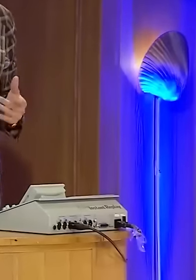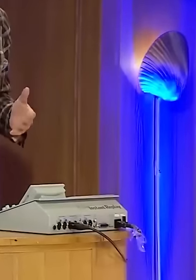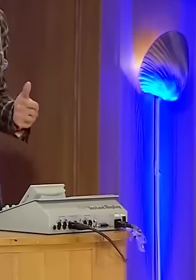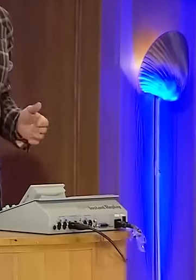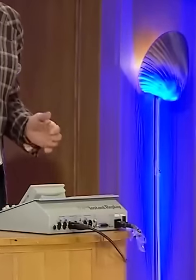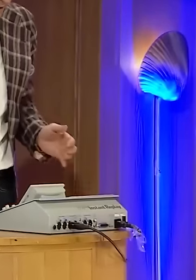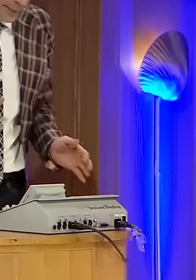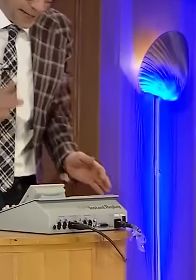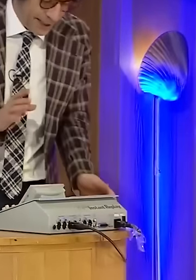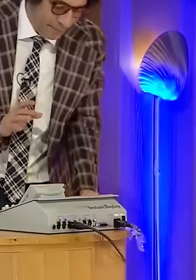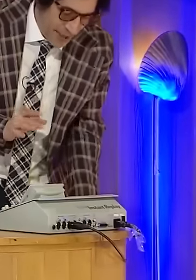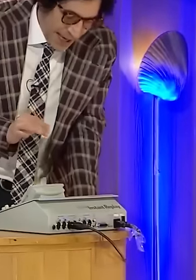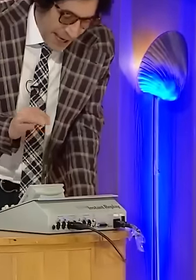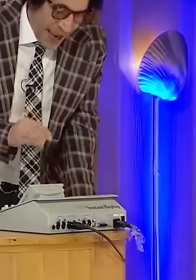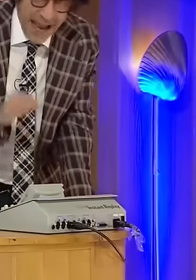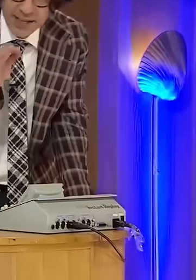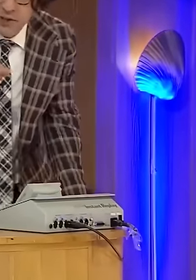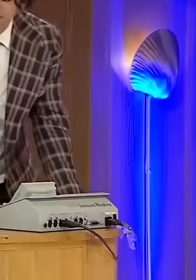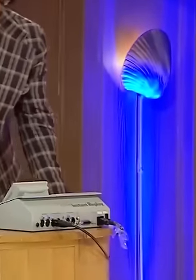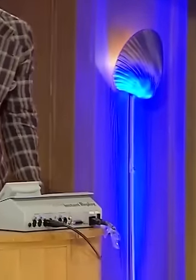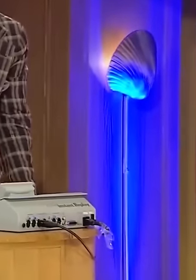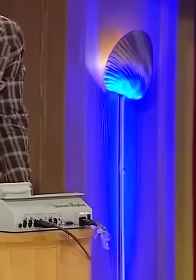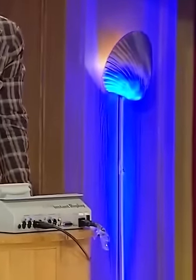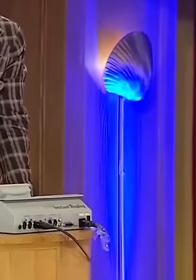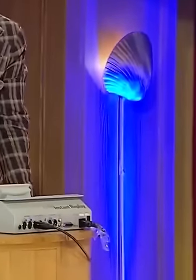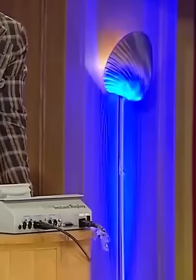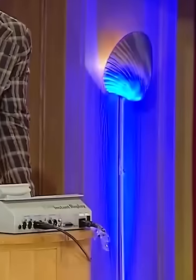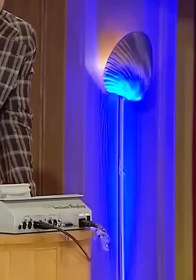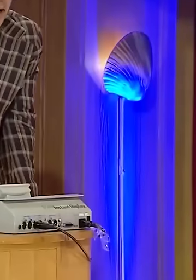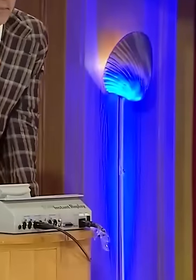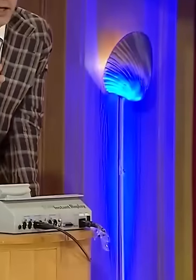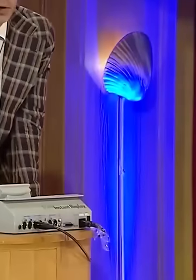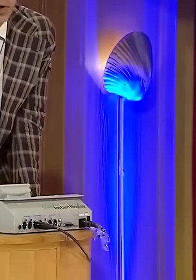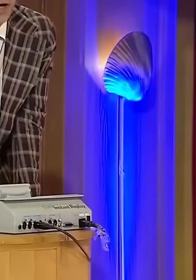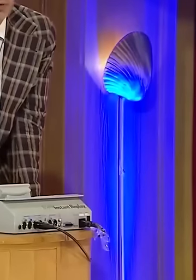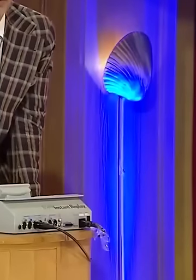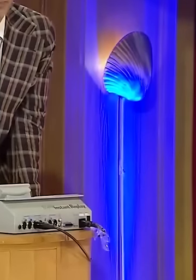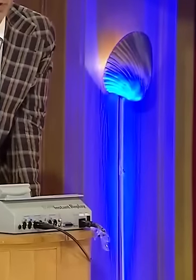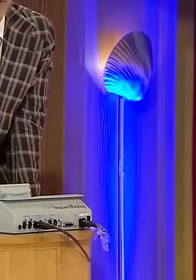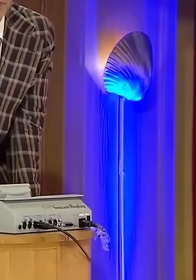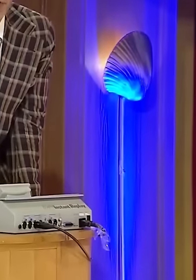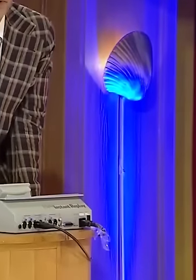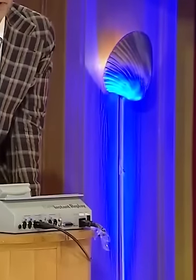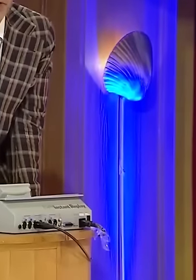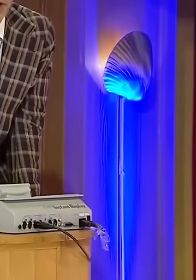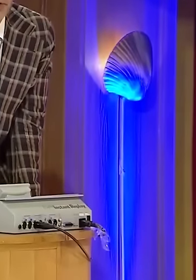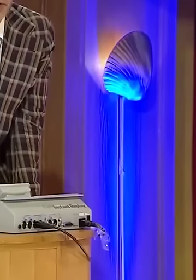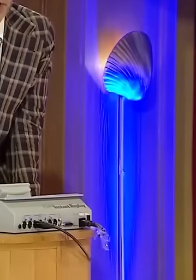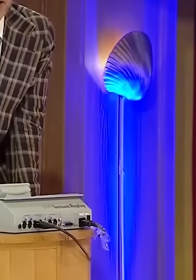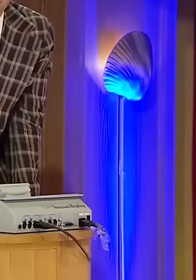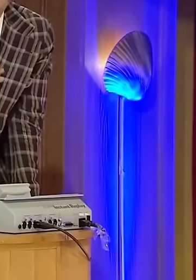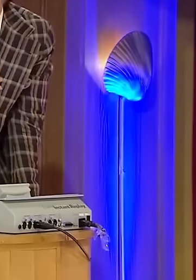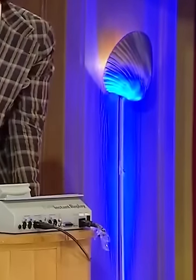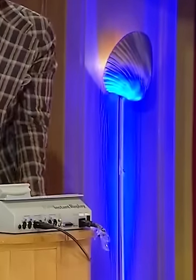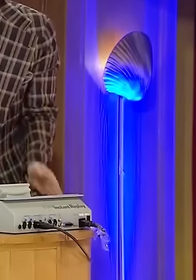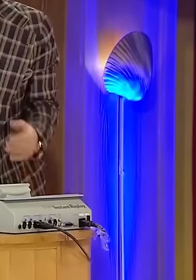Yani senin sınavına bakalım. Her şeyi mükemmelen çeviriyor. Bu arada Kuantum programı çevirdi geçen gün.